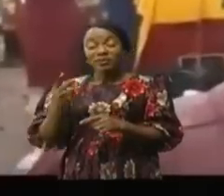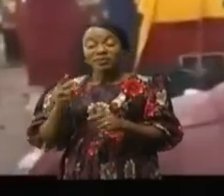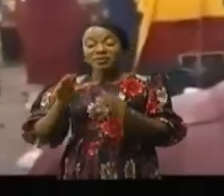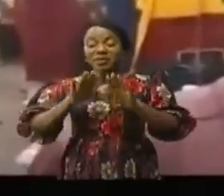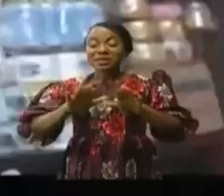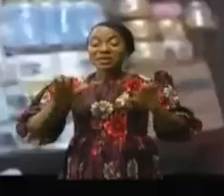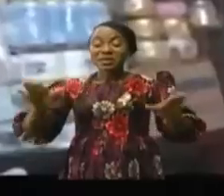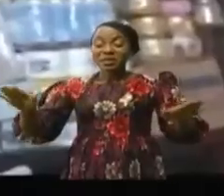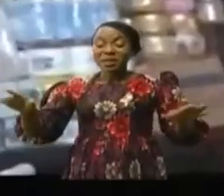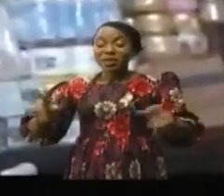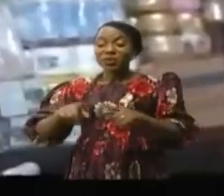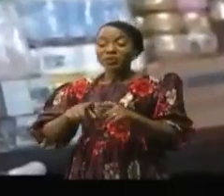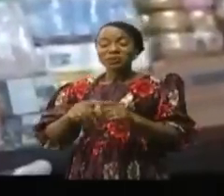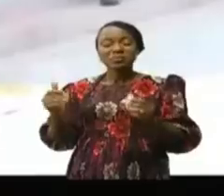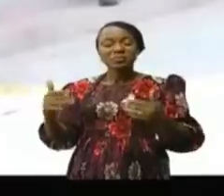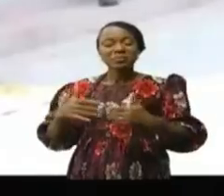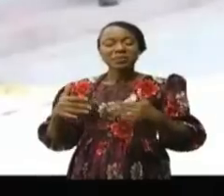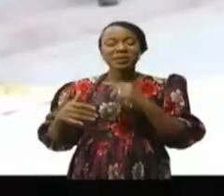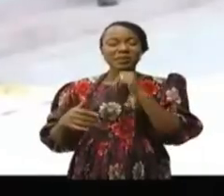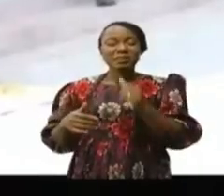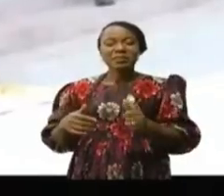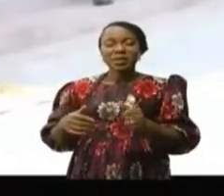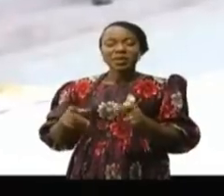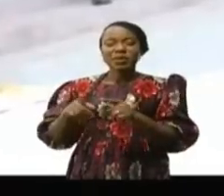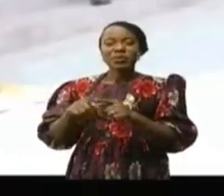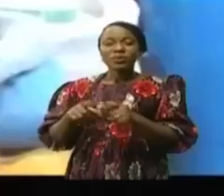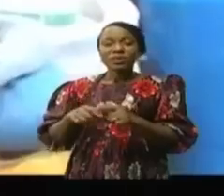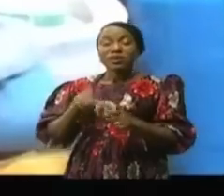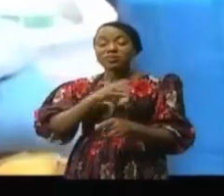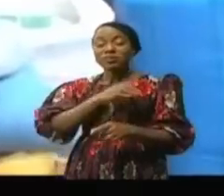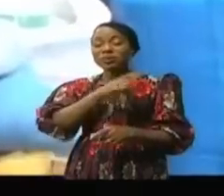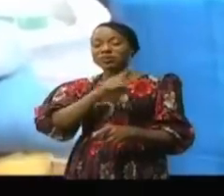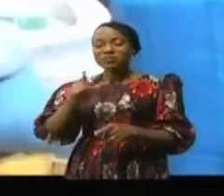étalages occupés sans crainte, car la police et autres